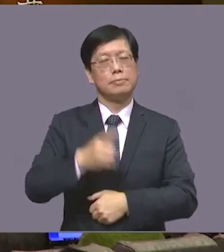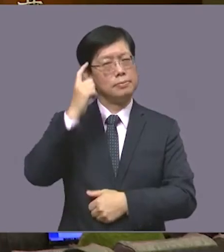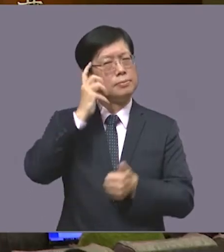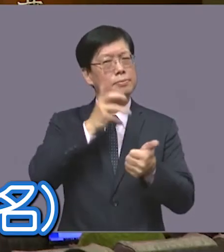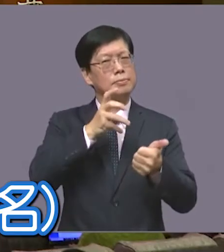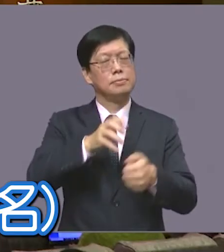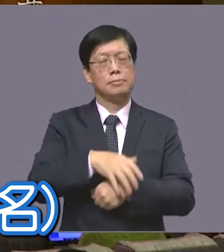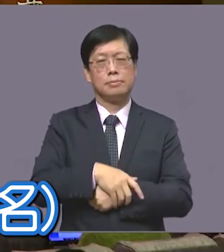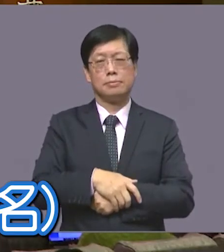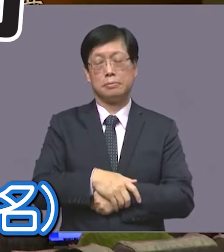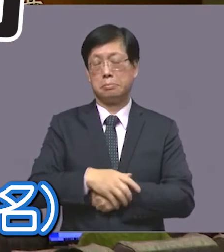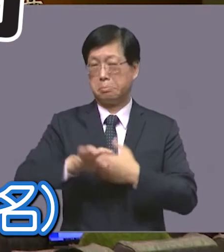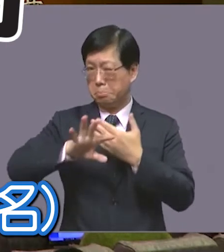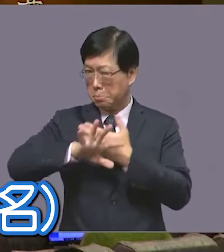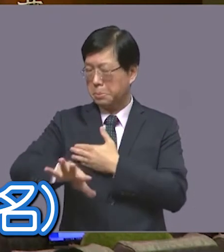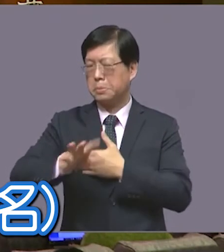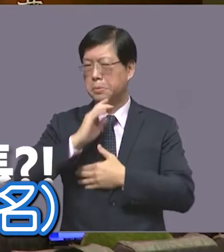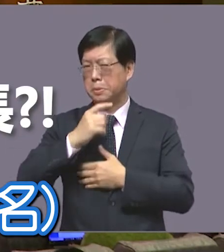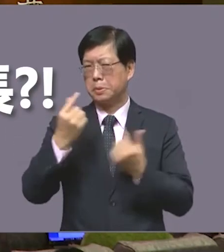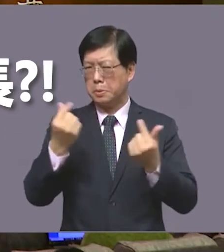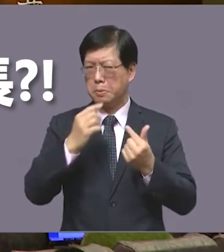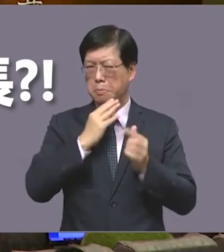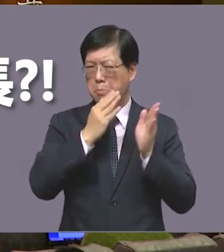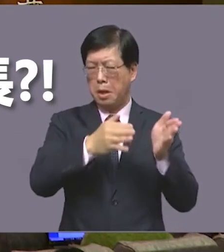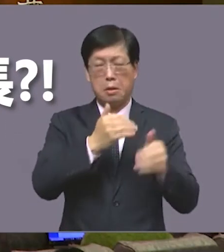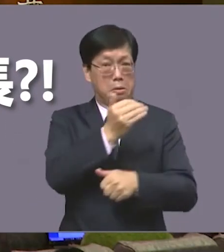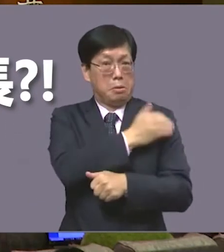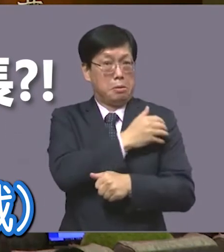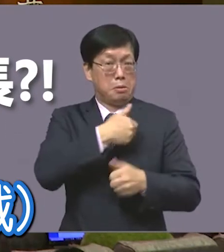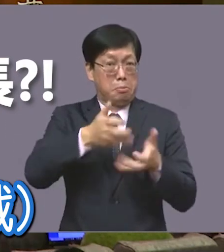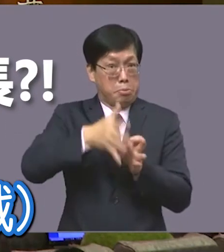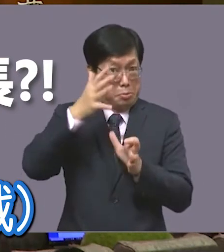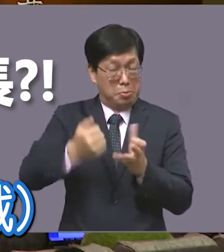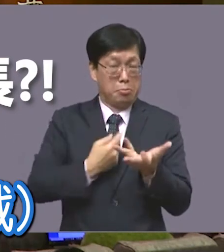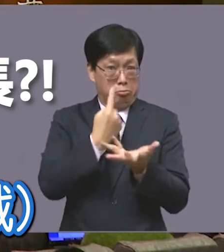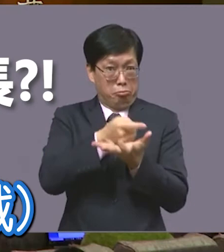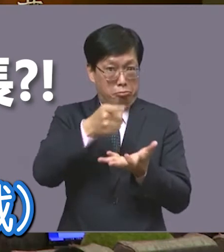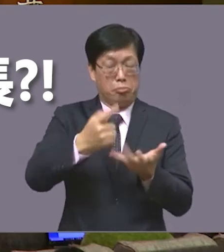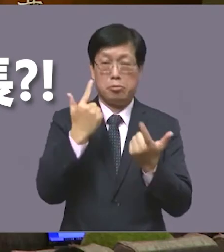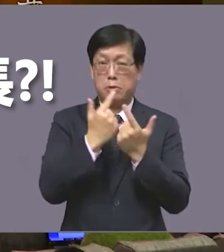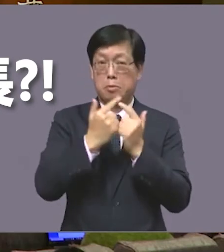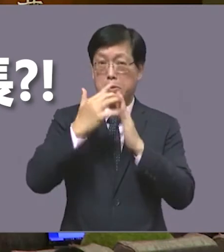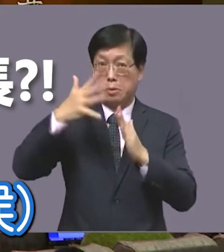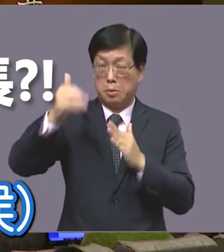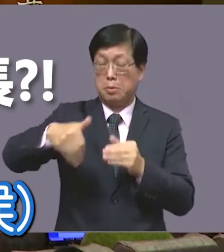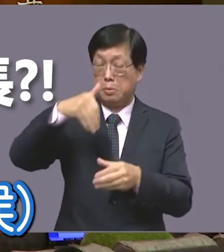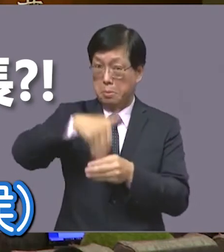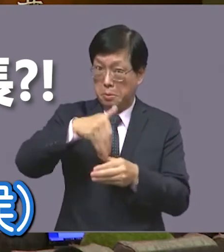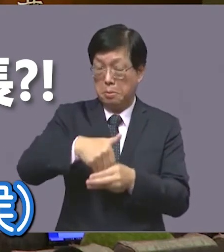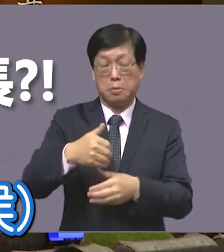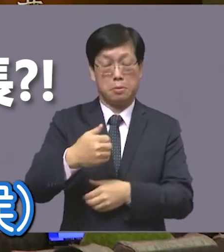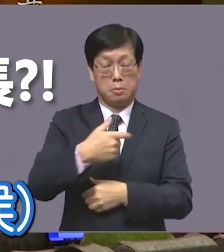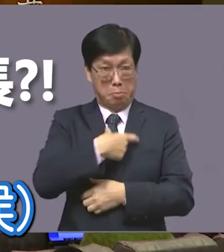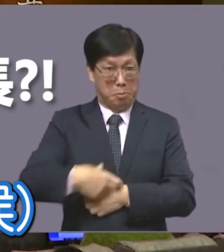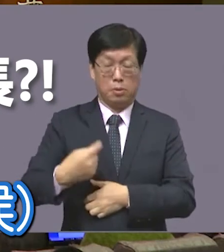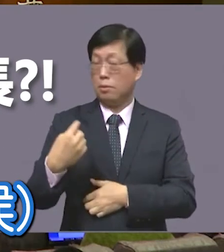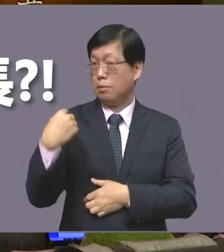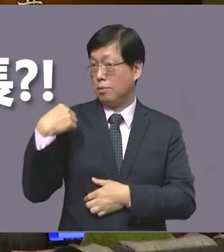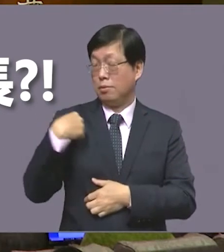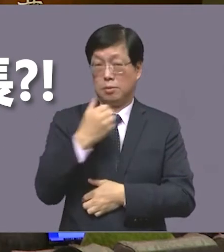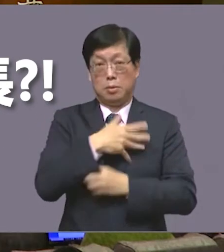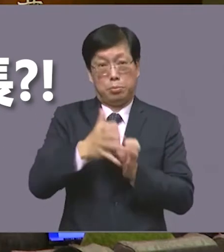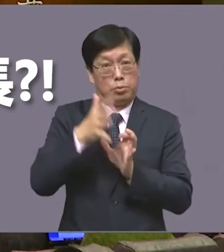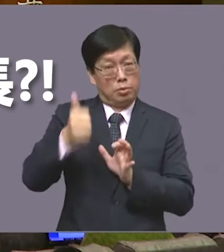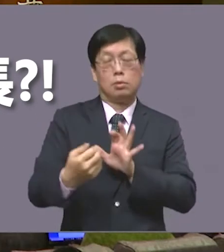我想请教一下，因为外界有很多次点名陈时中部长就是参与年底的选战，那陈部长昨天接受专访的时候